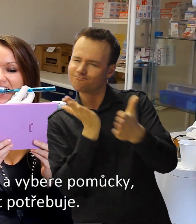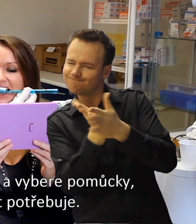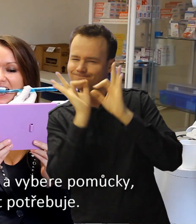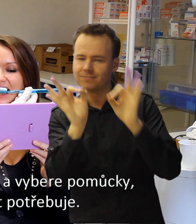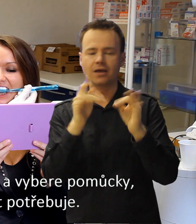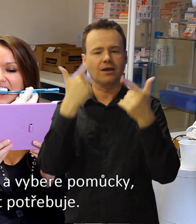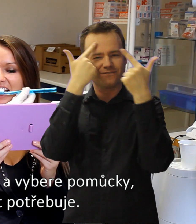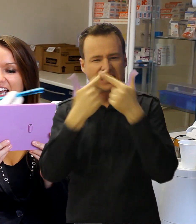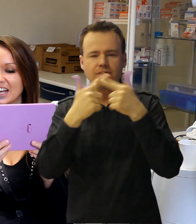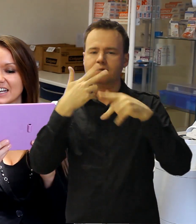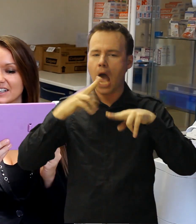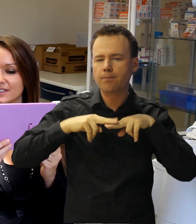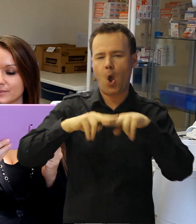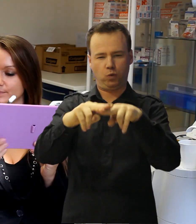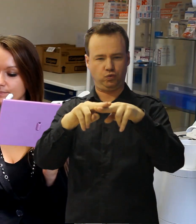pacient potřebuje.